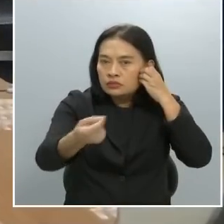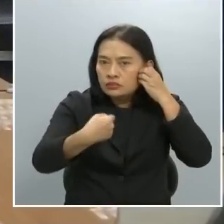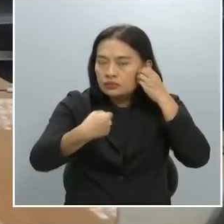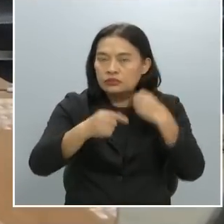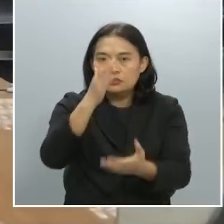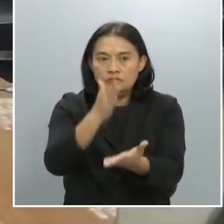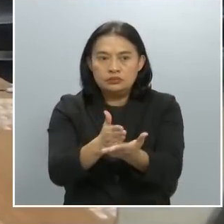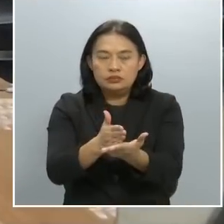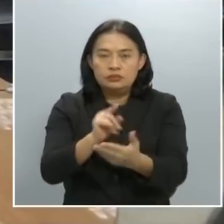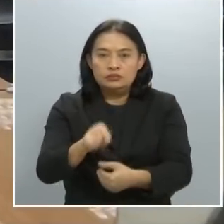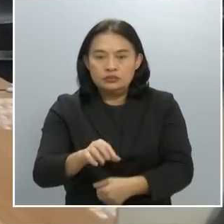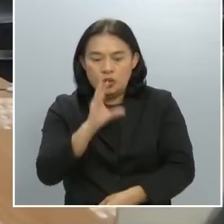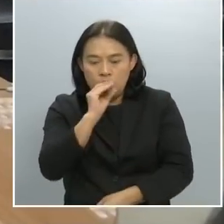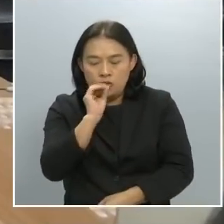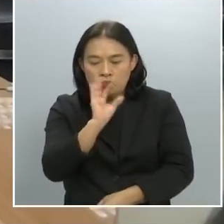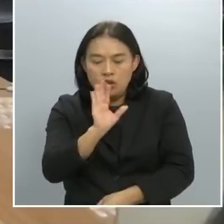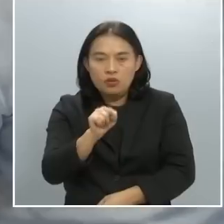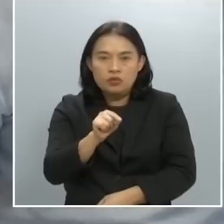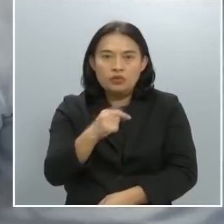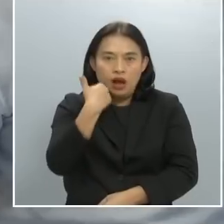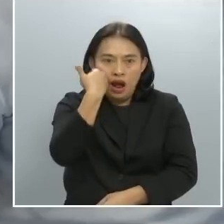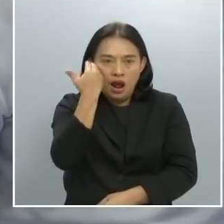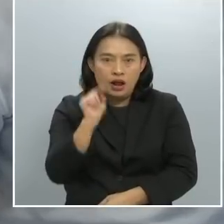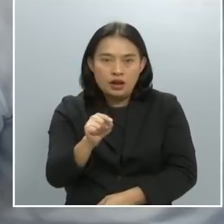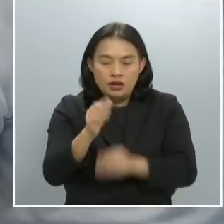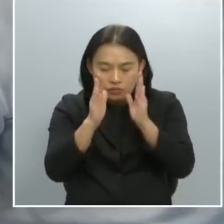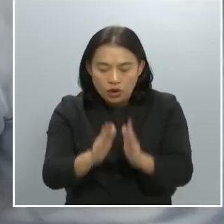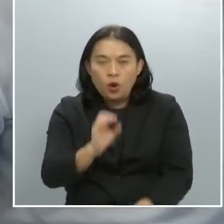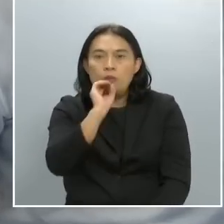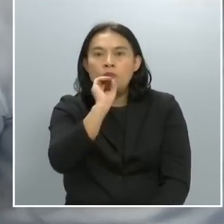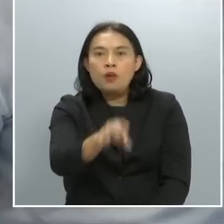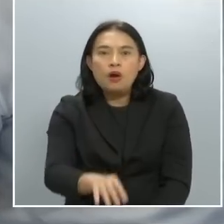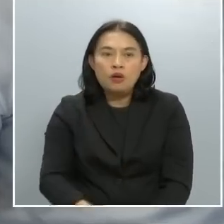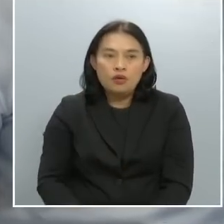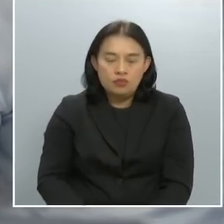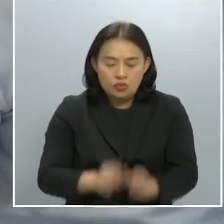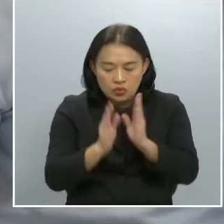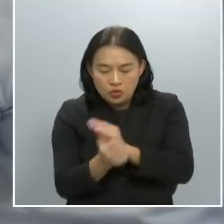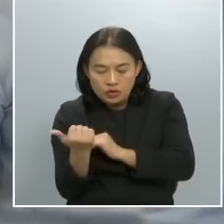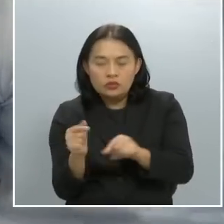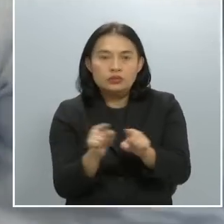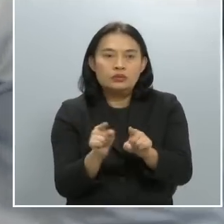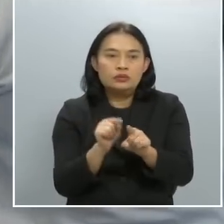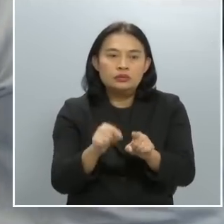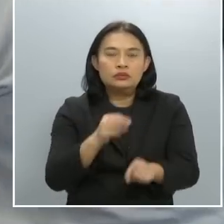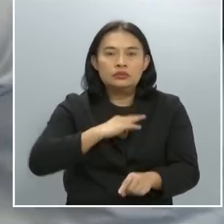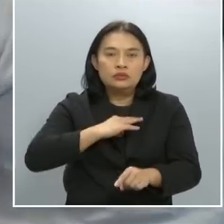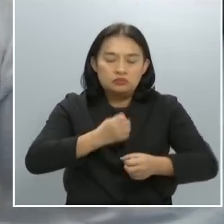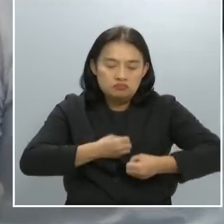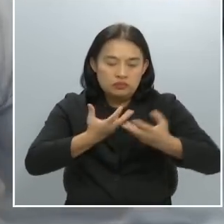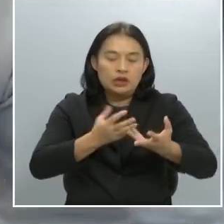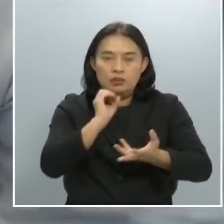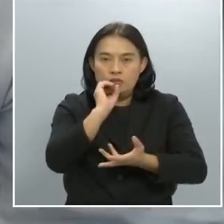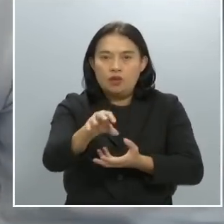ไม่กล้าไปพูดให้ใครฟังเลยเพราะว่าอับอายแต่พอมีคนออกมาโพสต์แล้วก็มีคนอื่นโดนเหมือนกันก็เลยกล้าที่จะออกมาพู